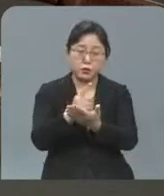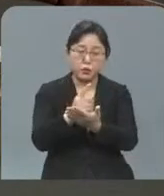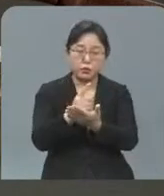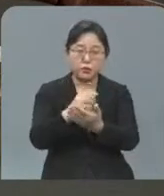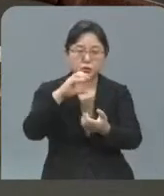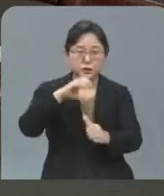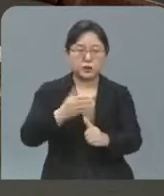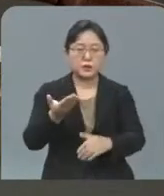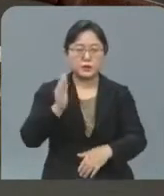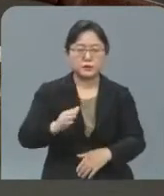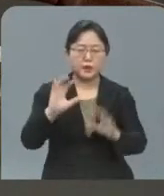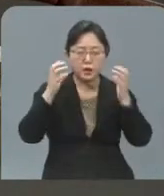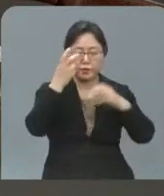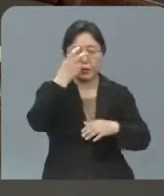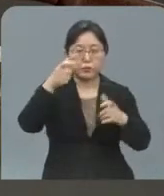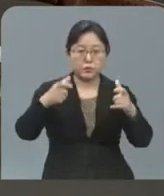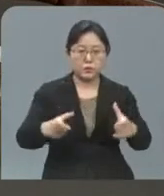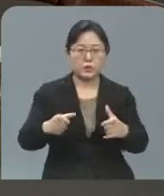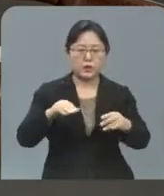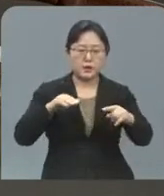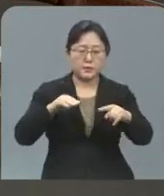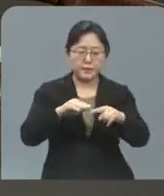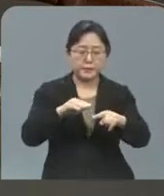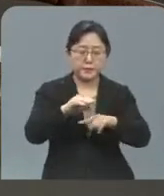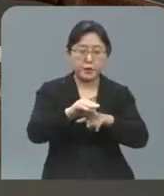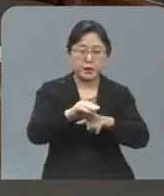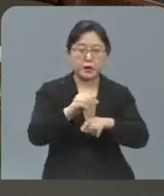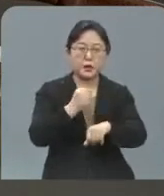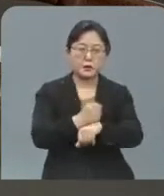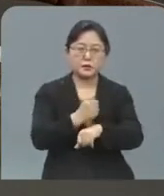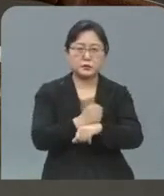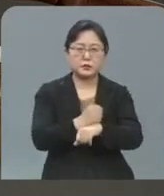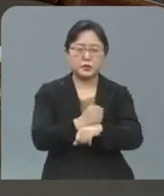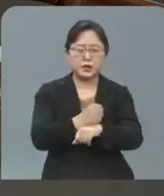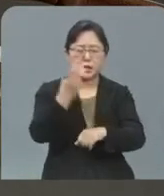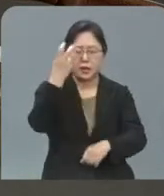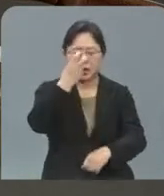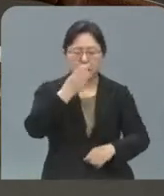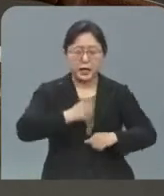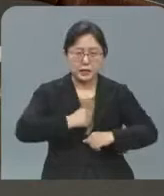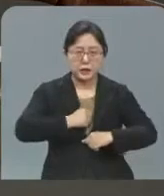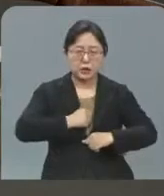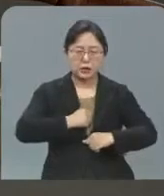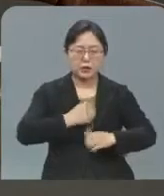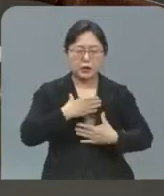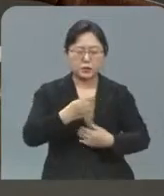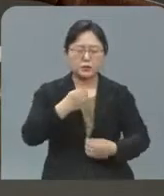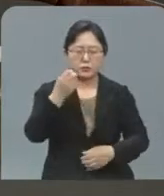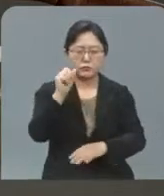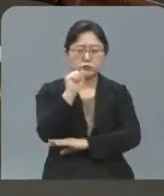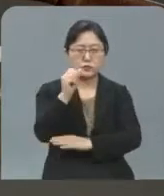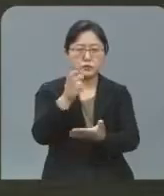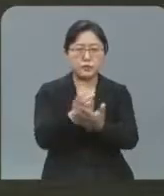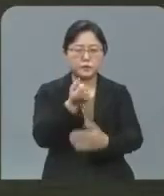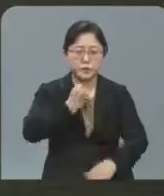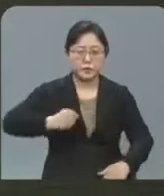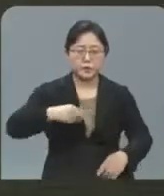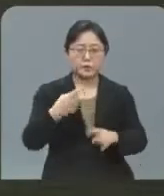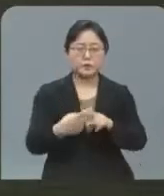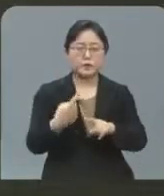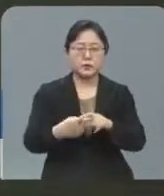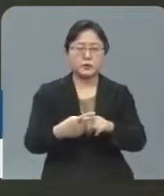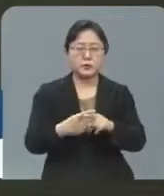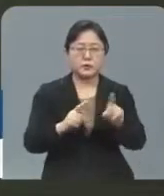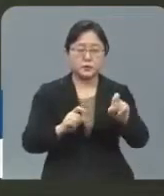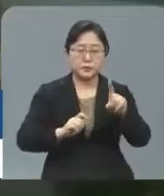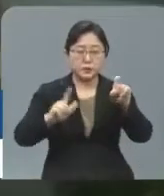어린이 보호구역에서 정지선을 넘어 차를 멈추는 등 안전운전 의외의 소홀했다 고 지적했습니다 지난